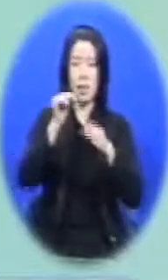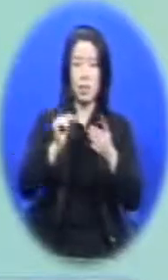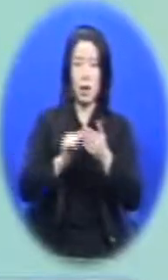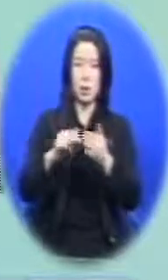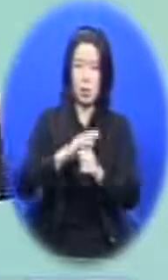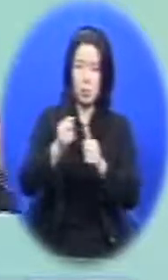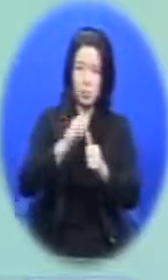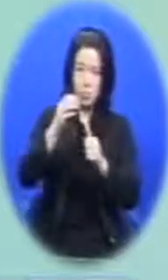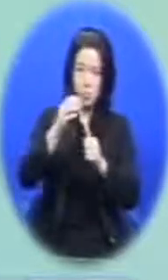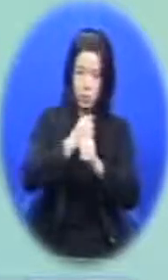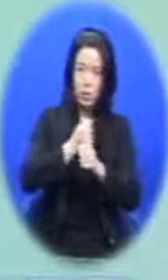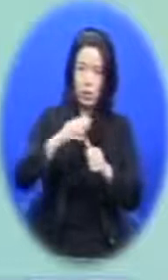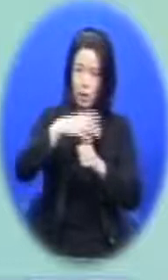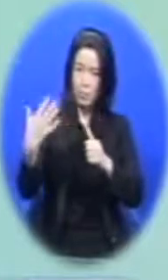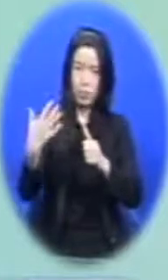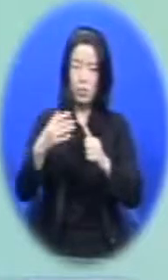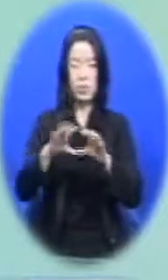있는 묶임이 다 풀어져 버렸어요.